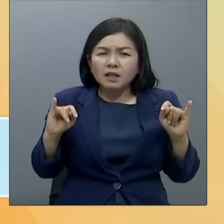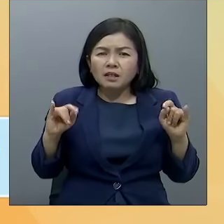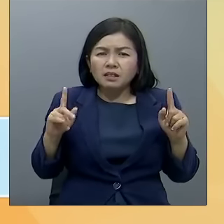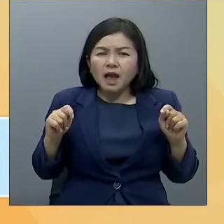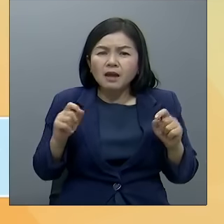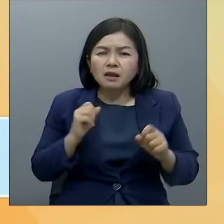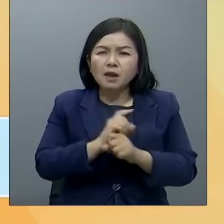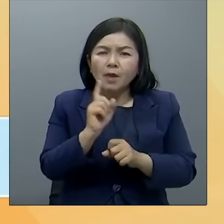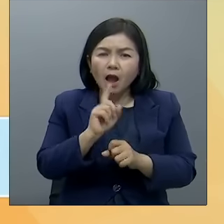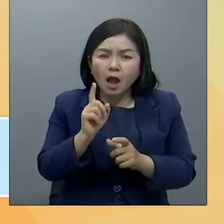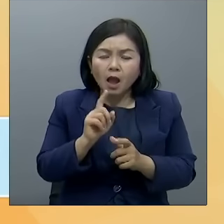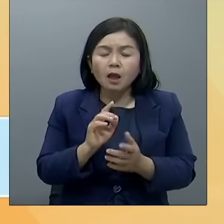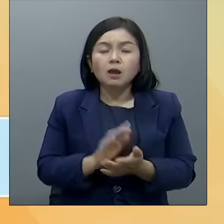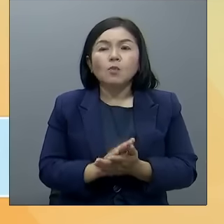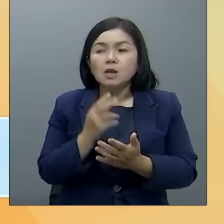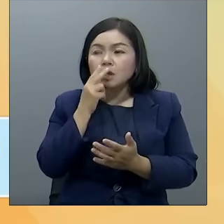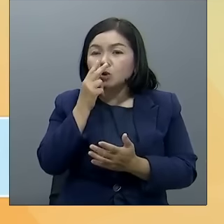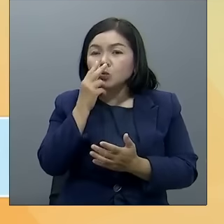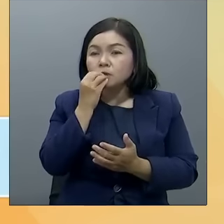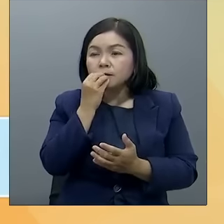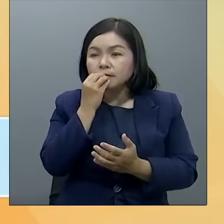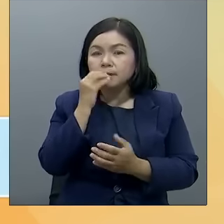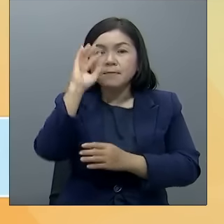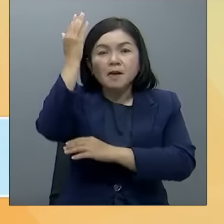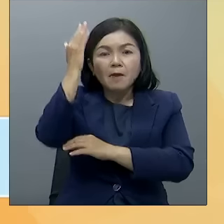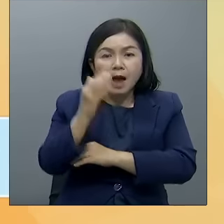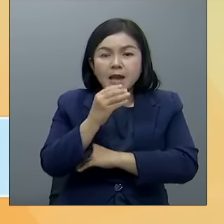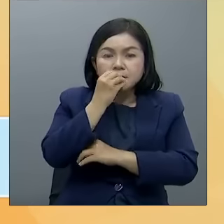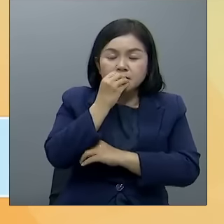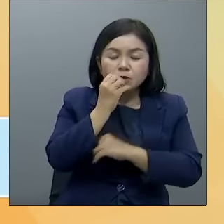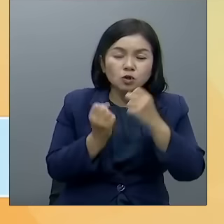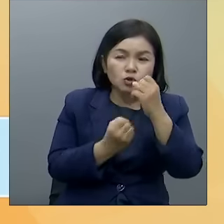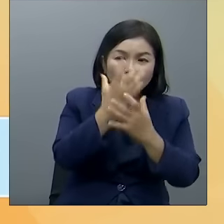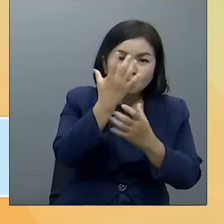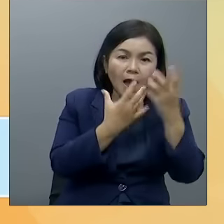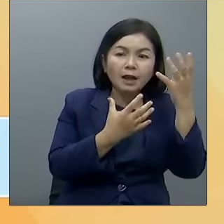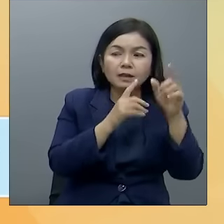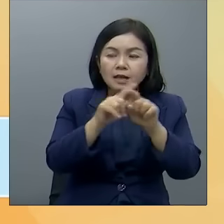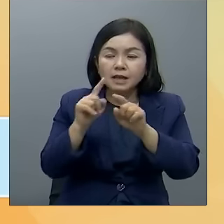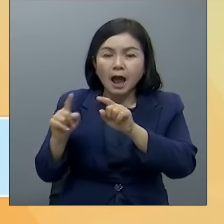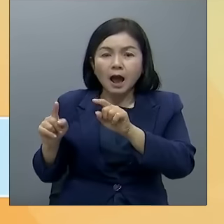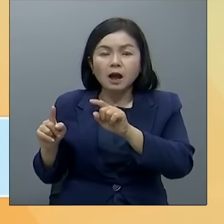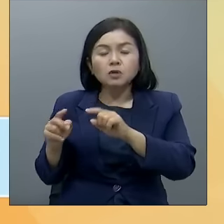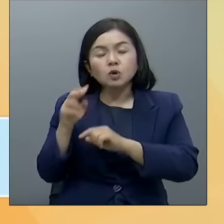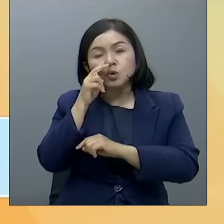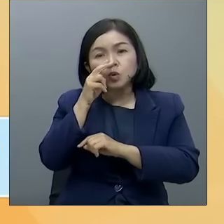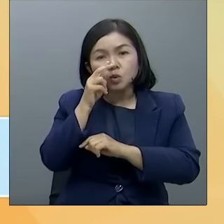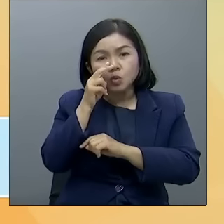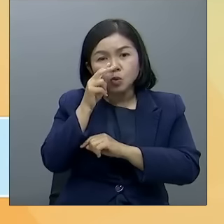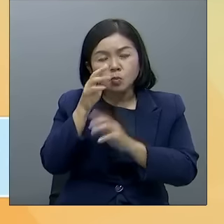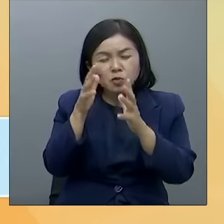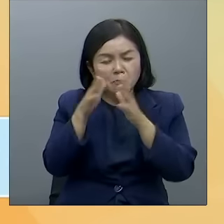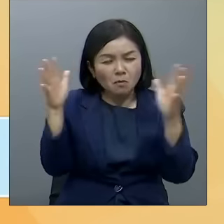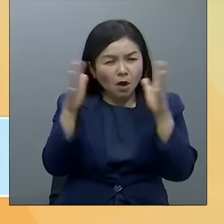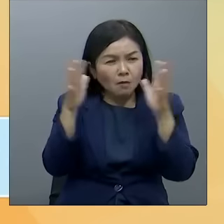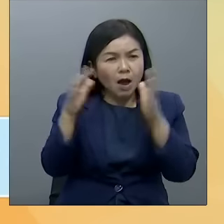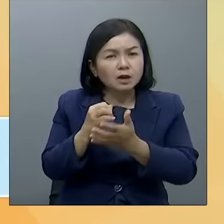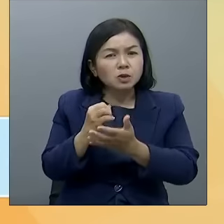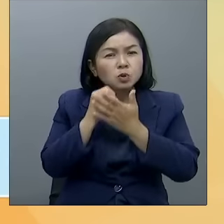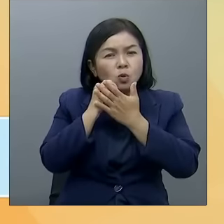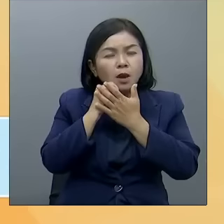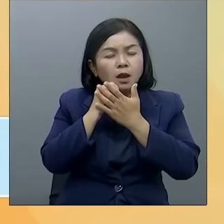ทานสมุนไพรเนี่ยเราก็ต้องเช็คข้อมูลนิดนึงนะครับเพราะว่าในปัจจุบันเนี่ยเรามีสมุนไพรหร ือ ยามากมายหลายอย่างในท้องตล